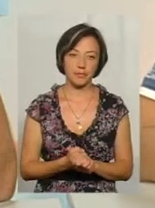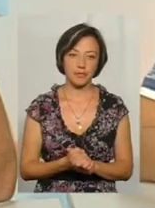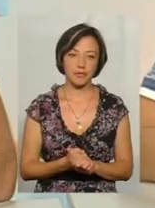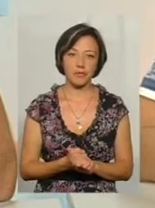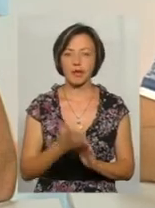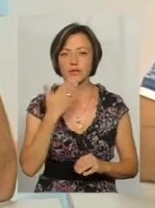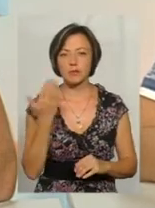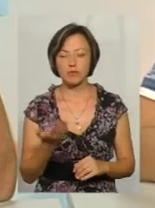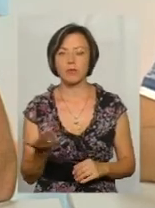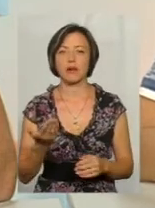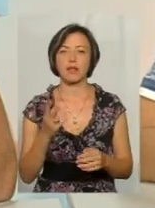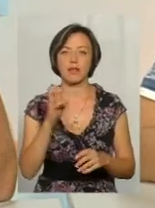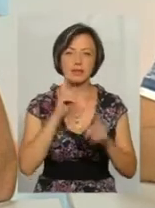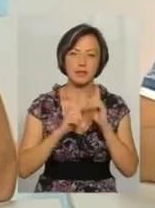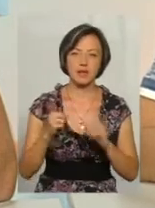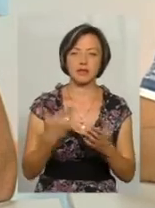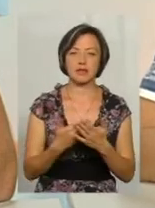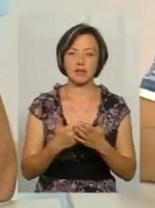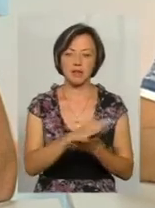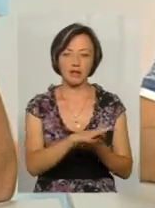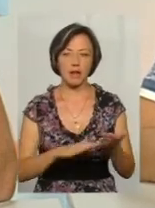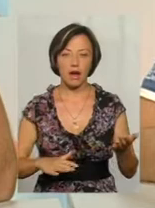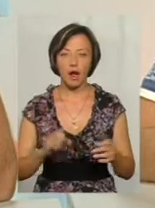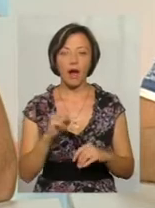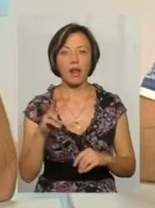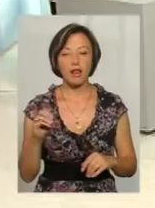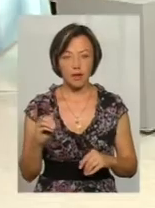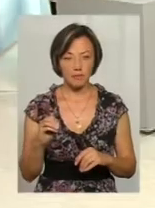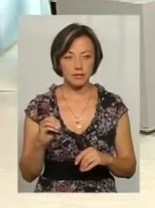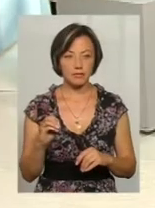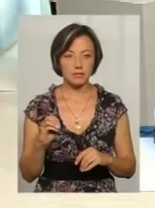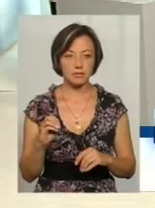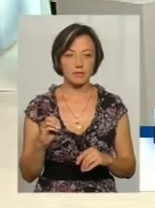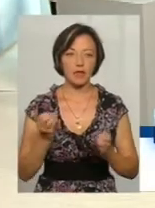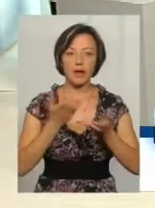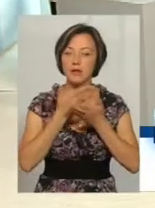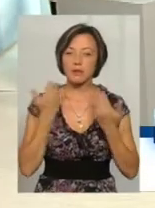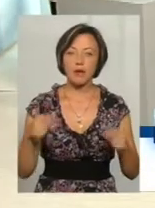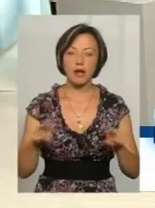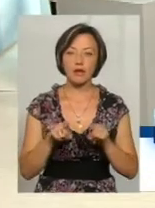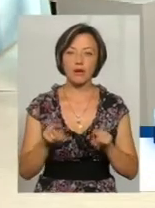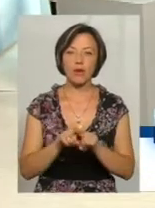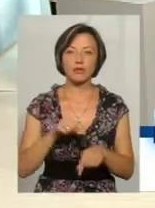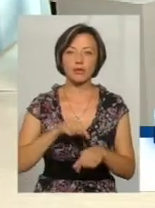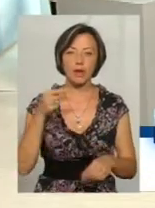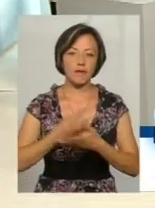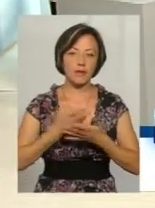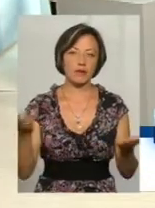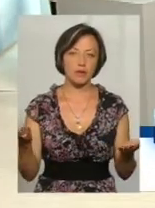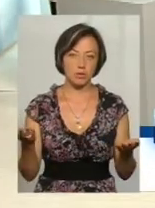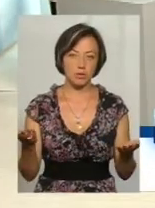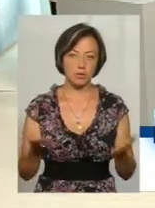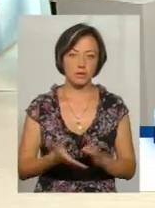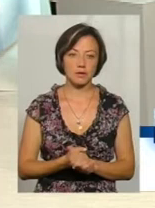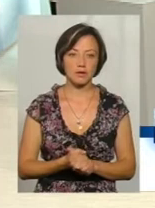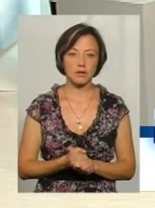він виступає на сесіях там і так далі, але, ну, немає відчуття відкритості.